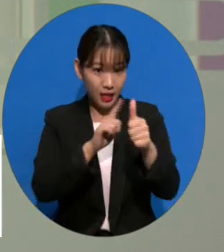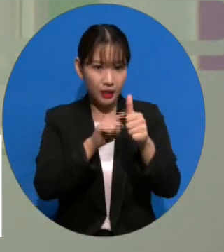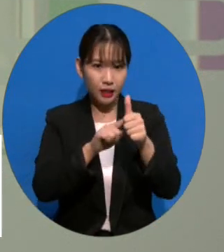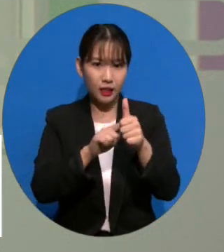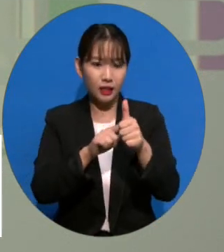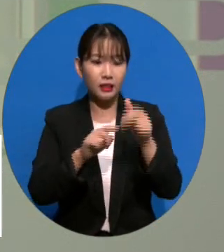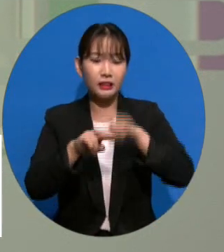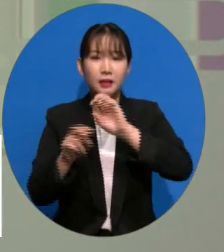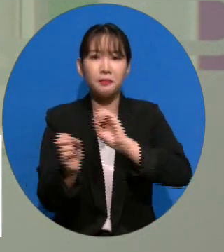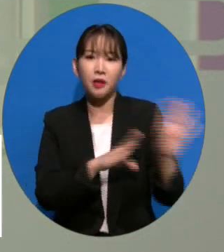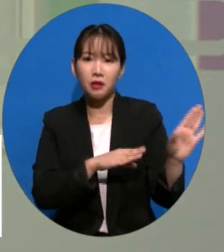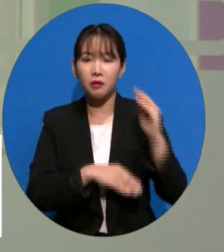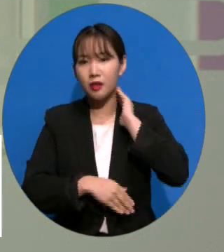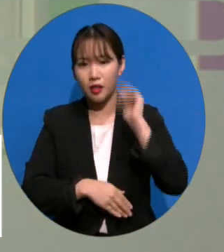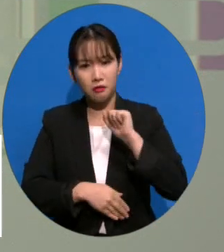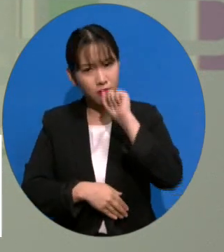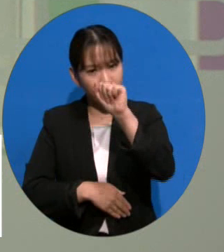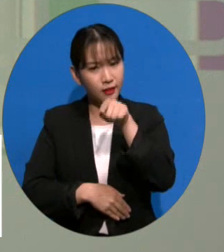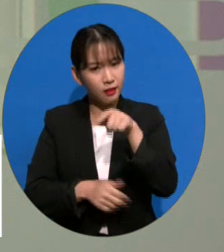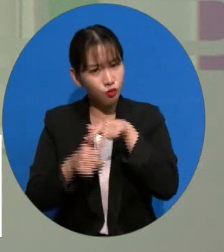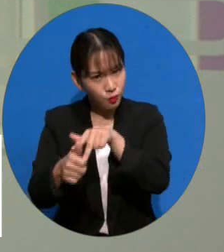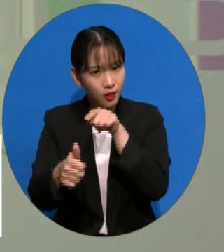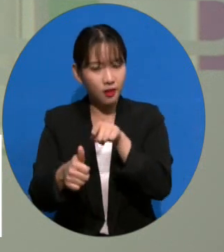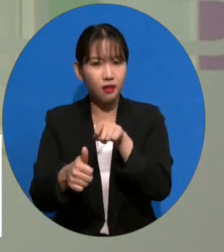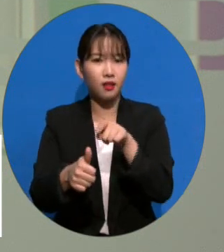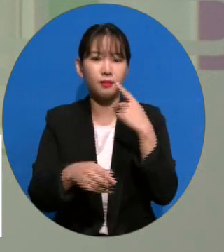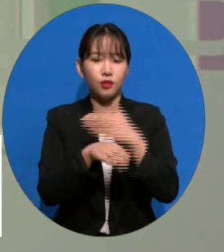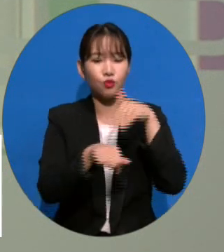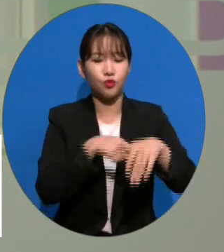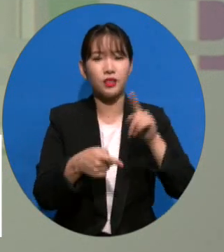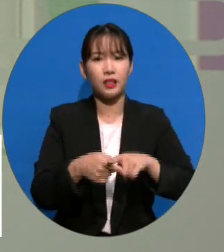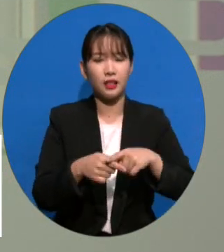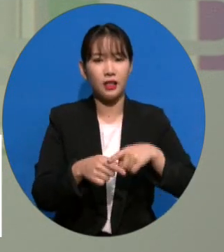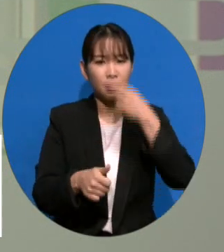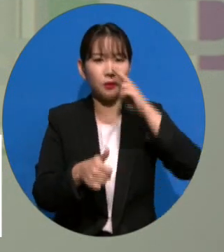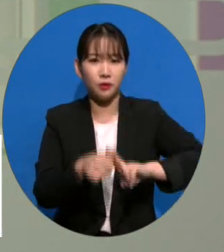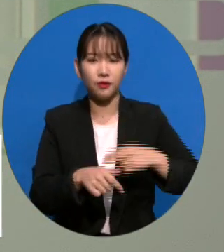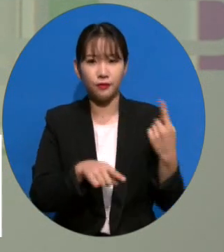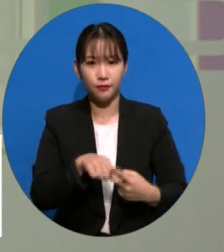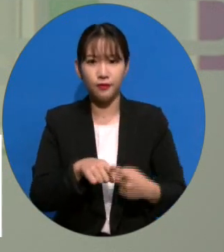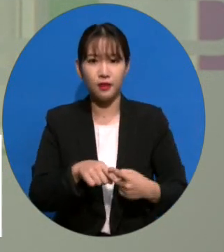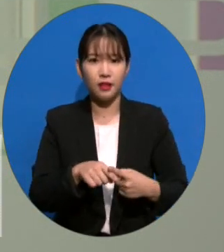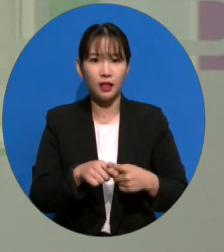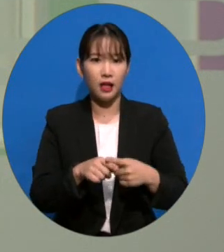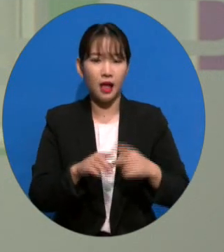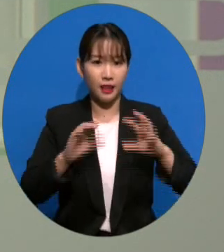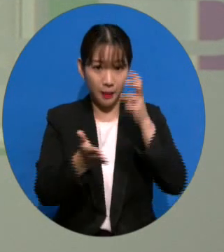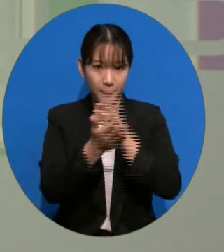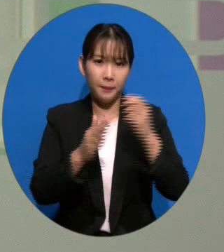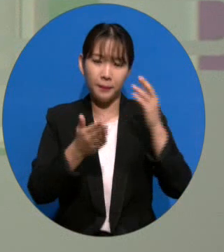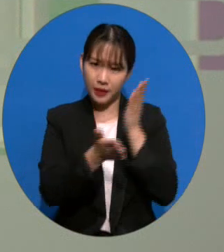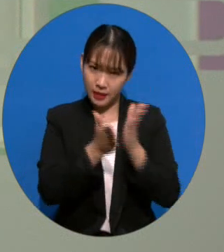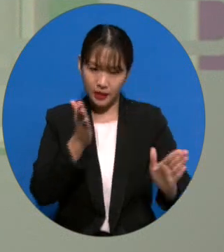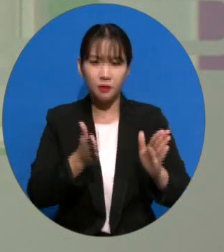자리를 팽개치고 대선에 직행한다 하는 건 민주주의에 대한 도전장이고요. 반헌법적이고